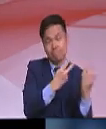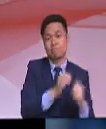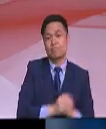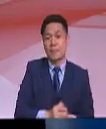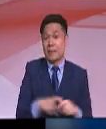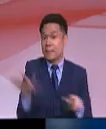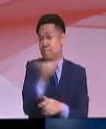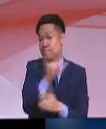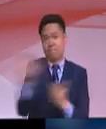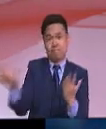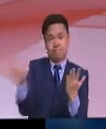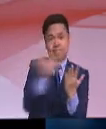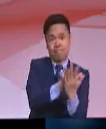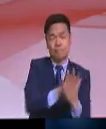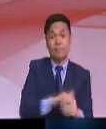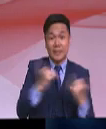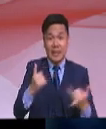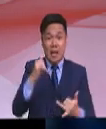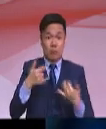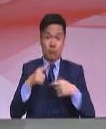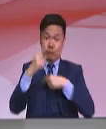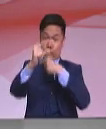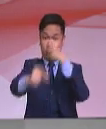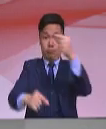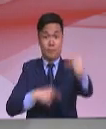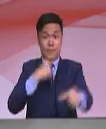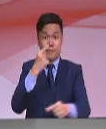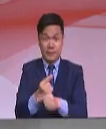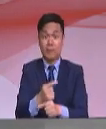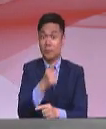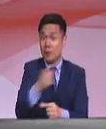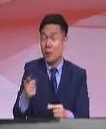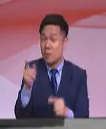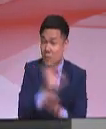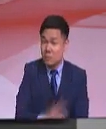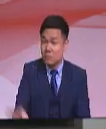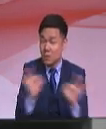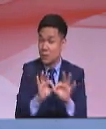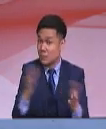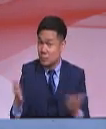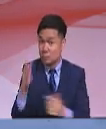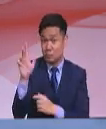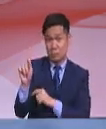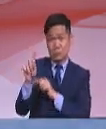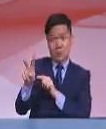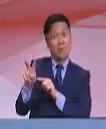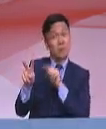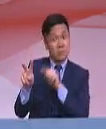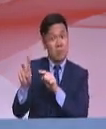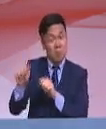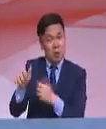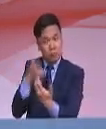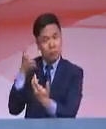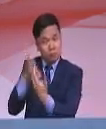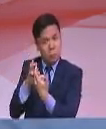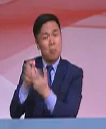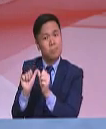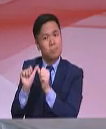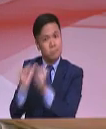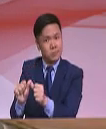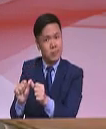yang terbuka dalam mendepani arus globalisasi amat dituntut bagi memastikan televisyen kekal relevan dan